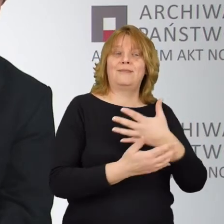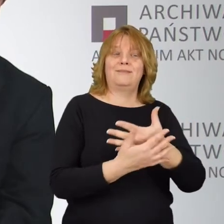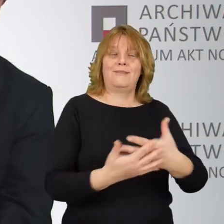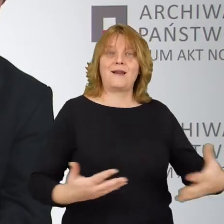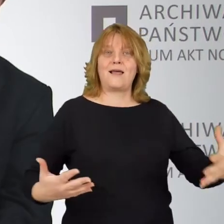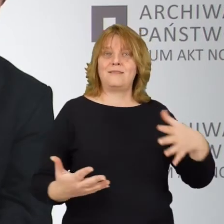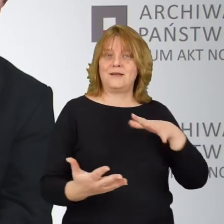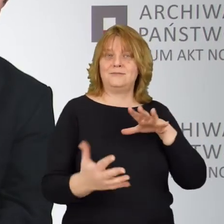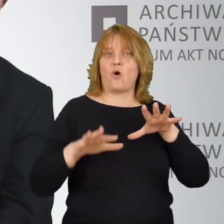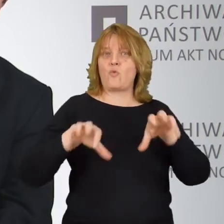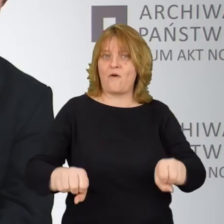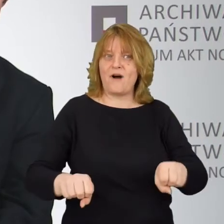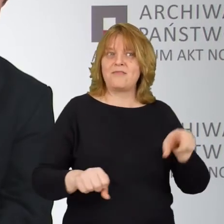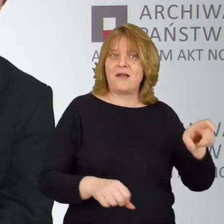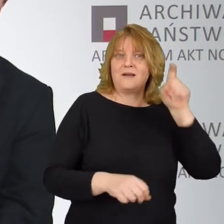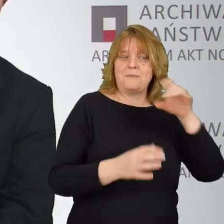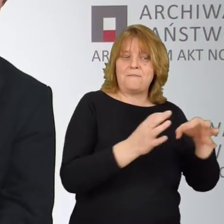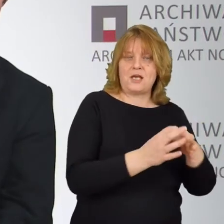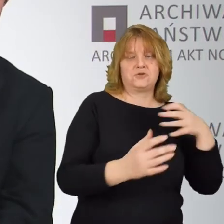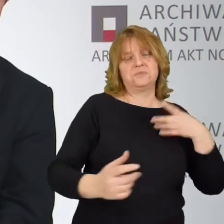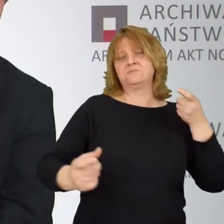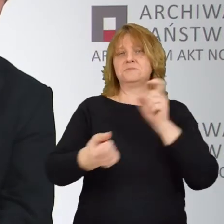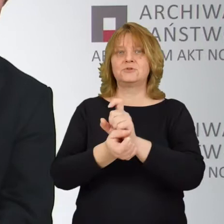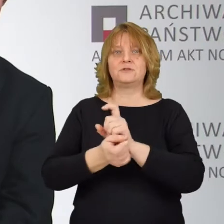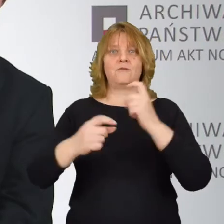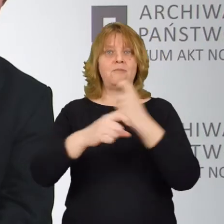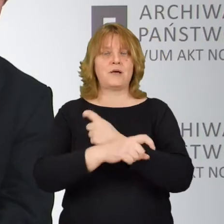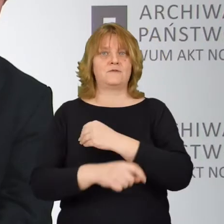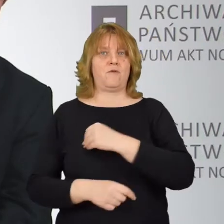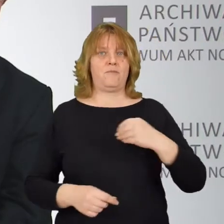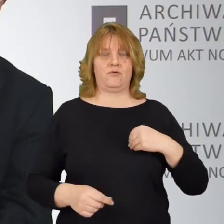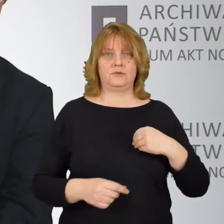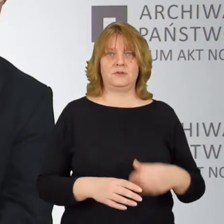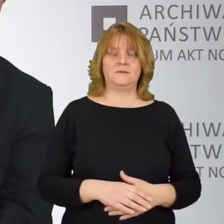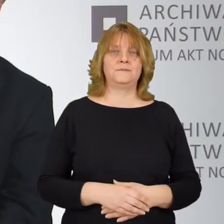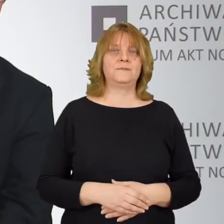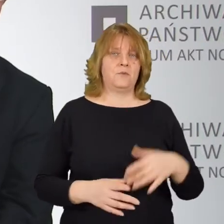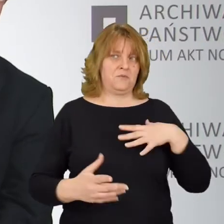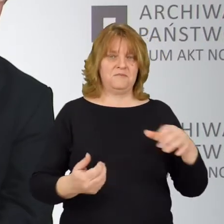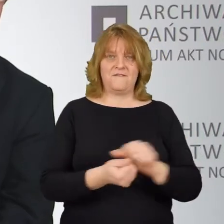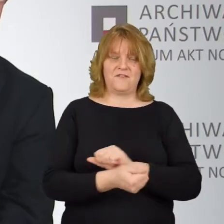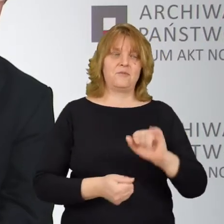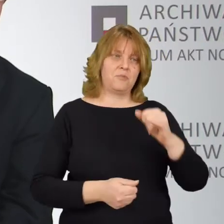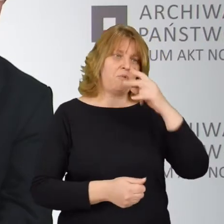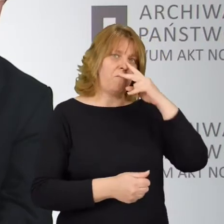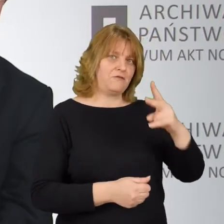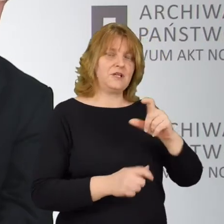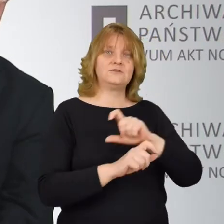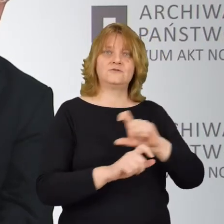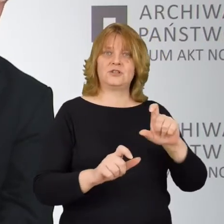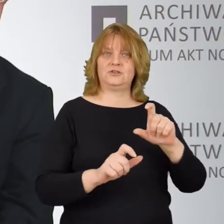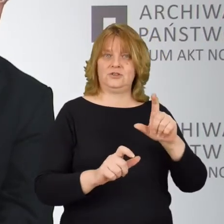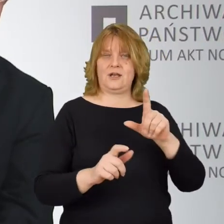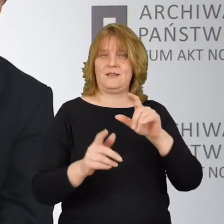prost wschodnich, opowiedziała się przeciwko państwu polskiemu, wystąpiła czynnie. To było widać i podczas plebiscytów